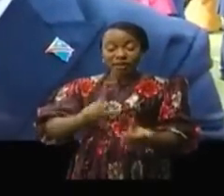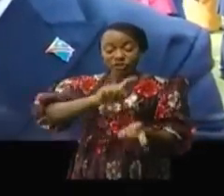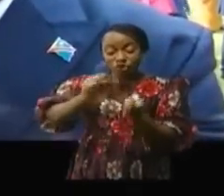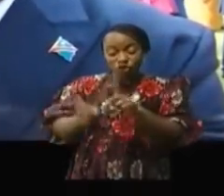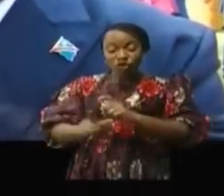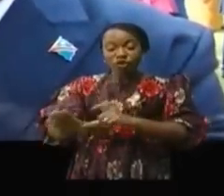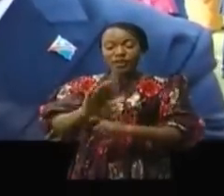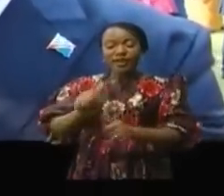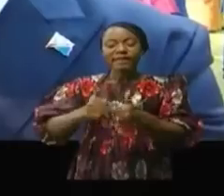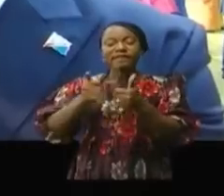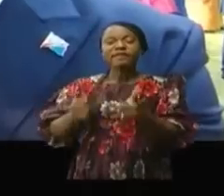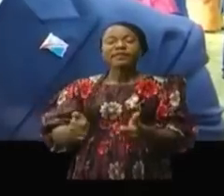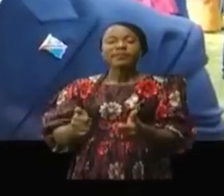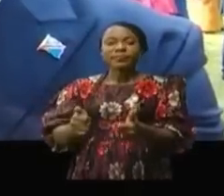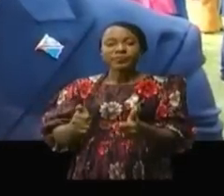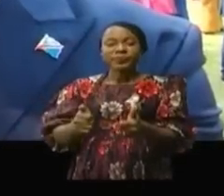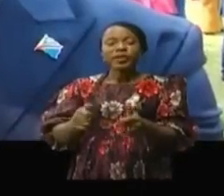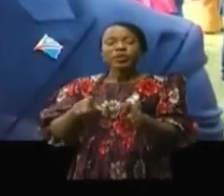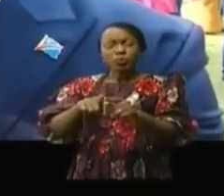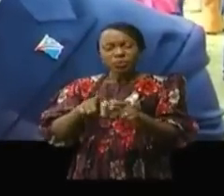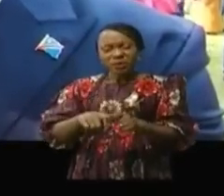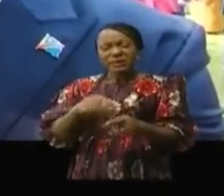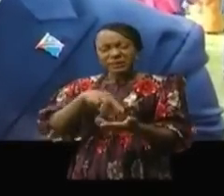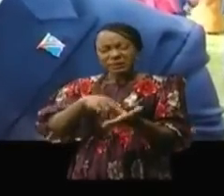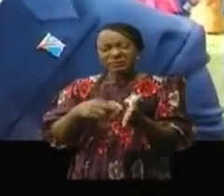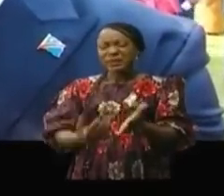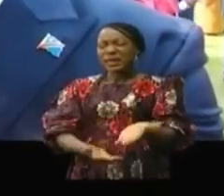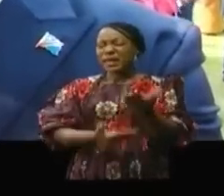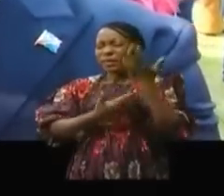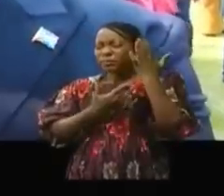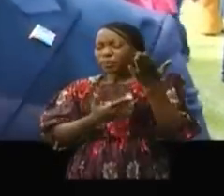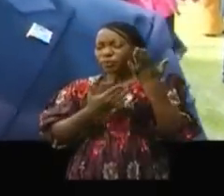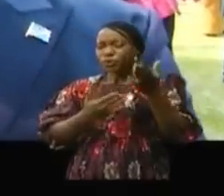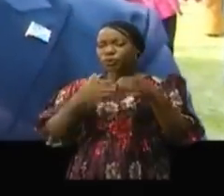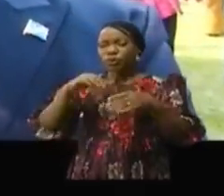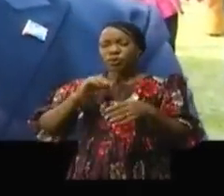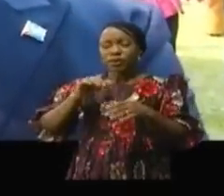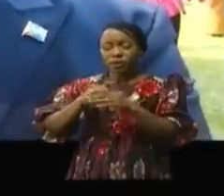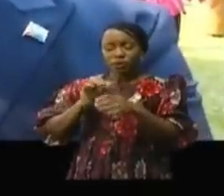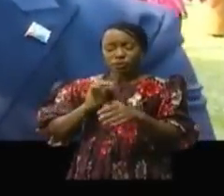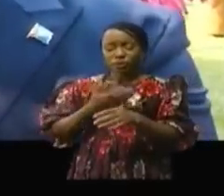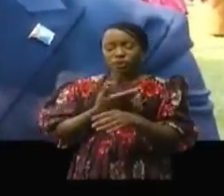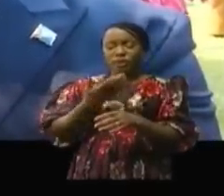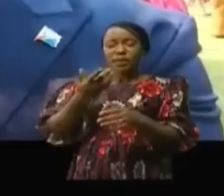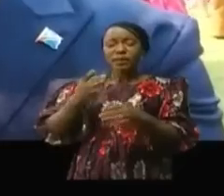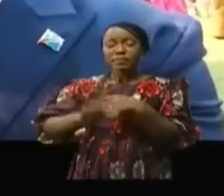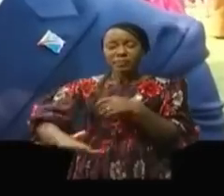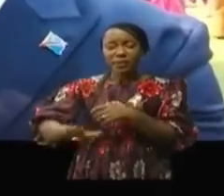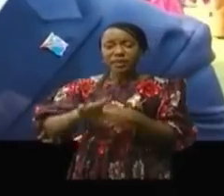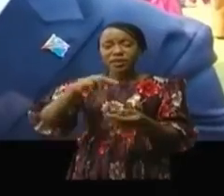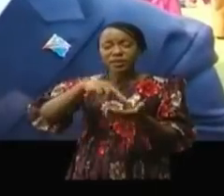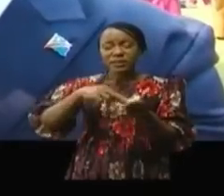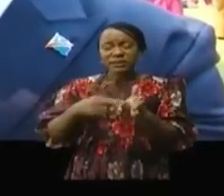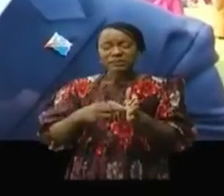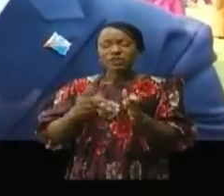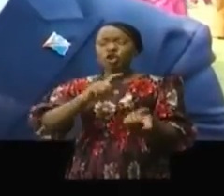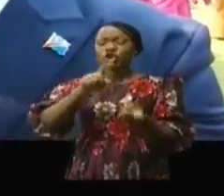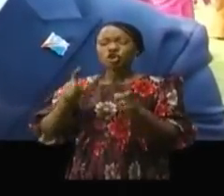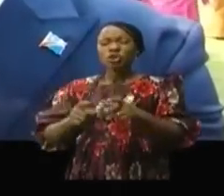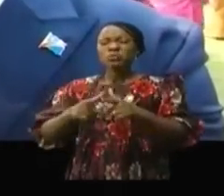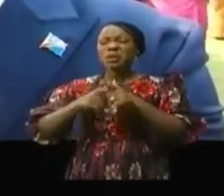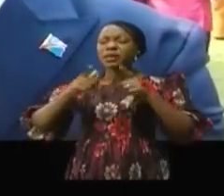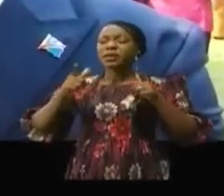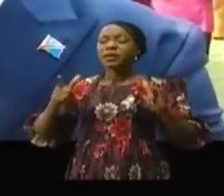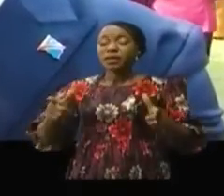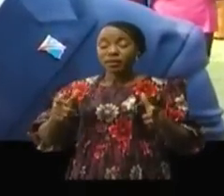leurs conditions de vie. C'est un élément majeur pour notre économie. En anglais, on qualifie ça de game changer. C'est un